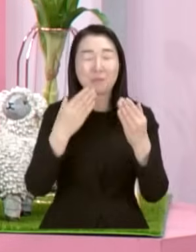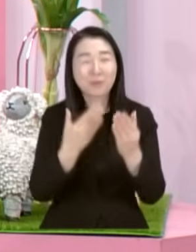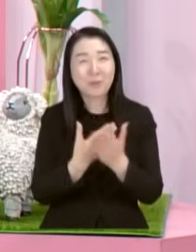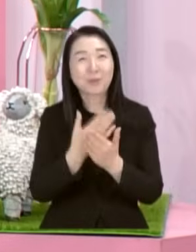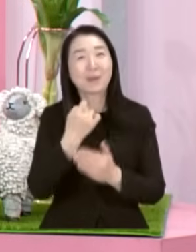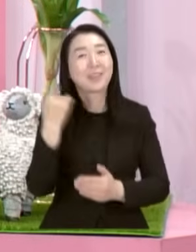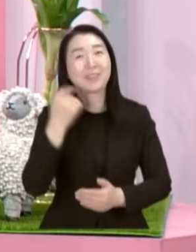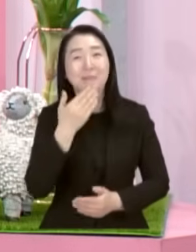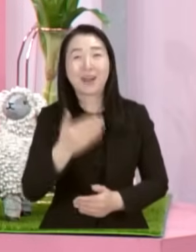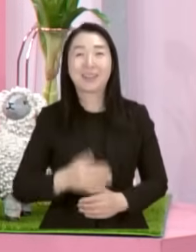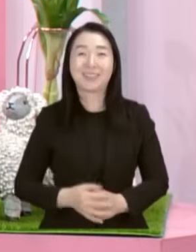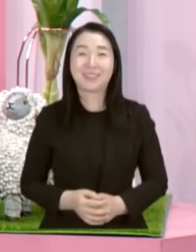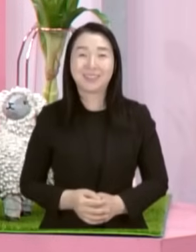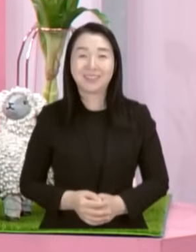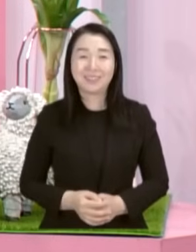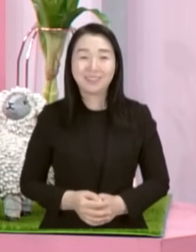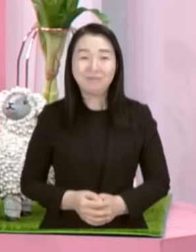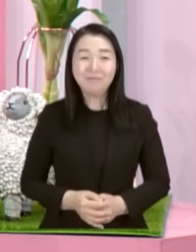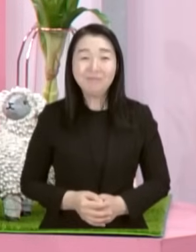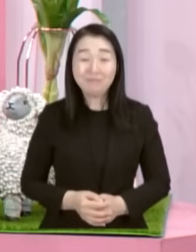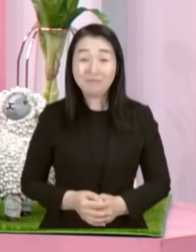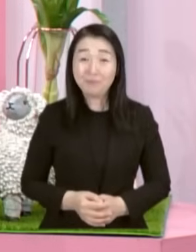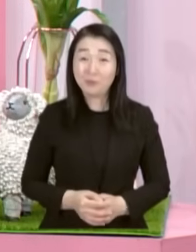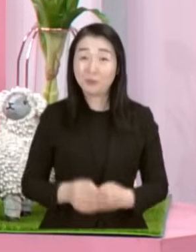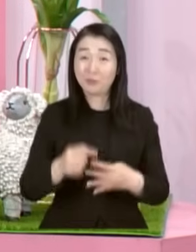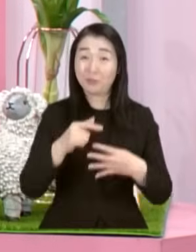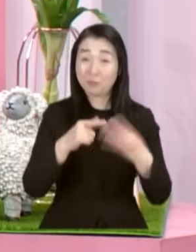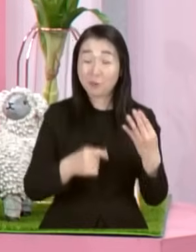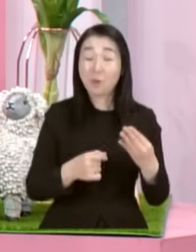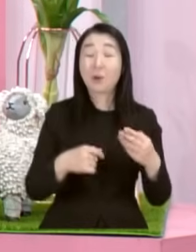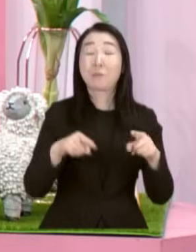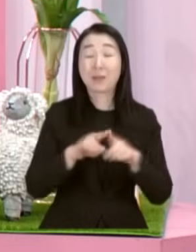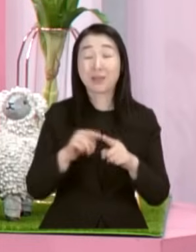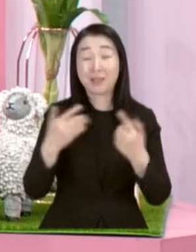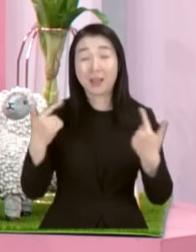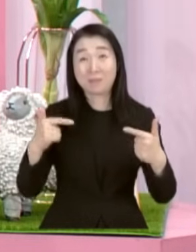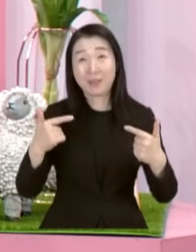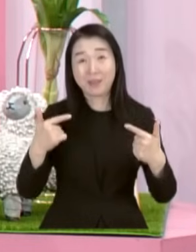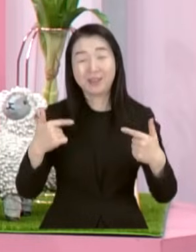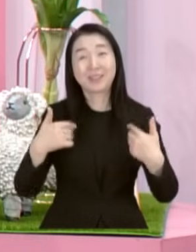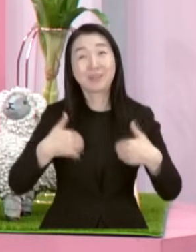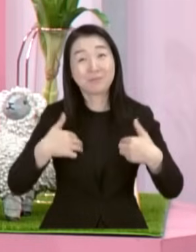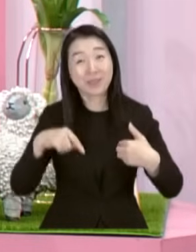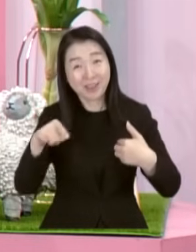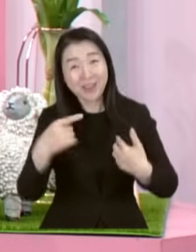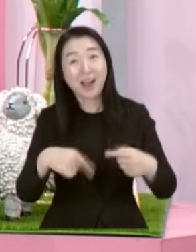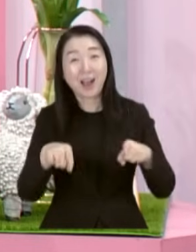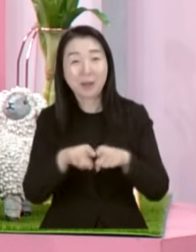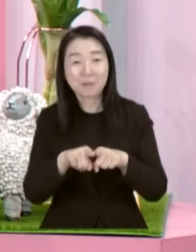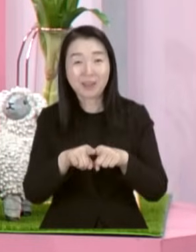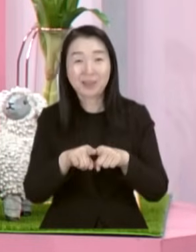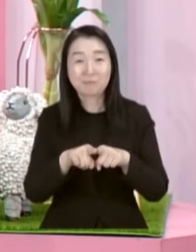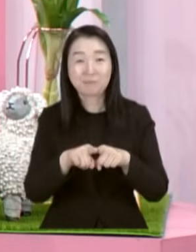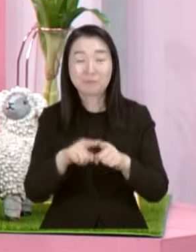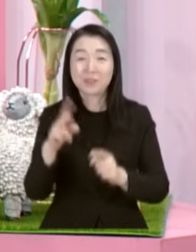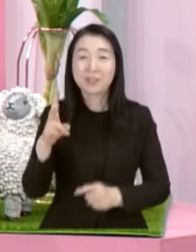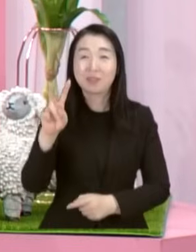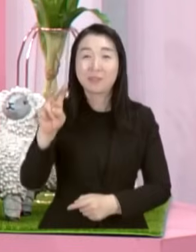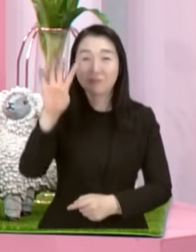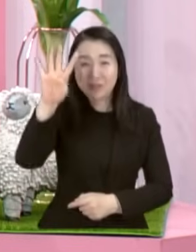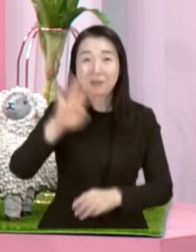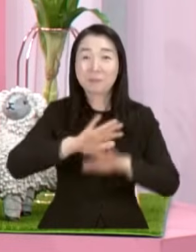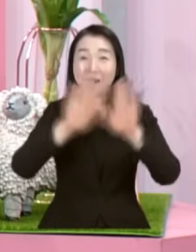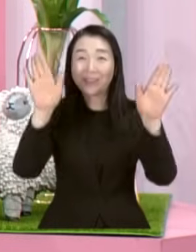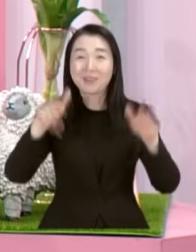거니까. 네네. 네, 대생번과 함께 우리 내매기가 함께 같이 우리 힘차게 24년을